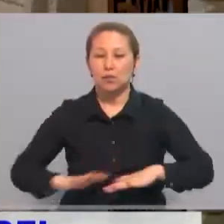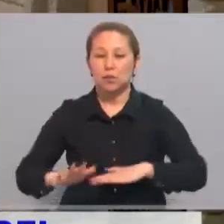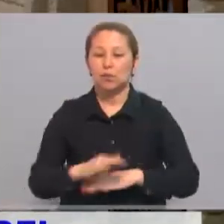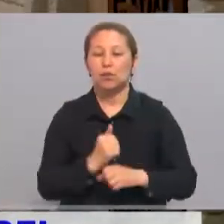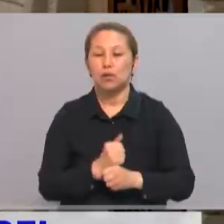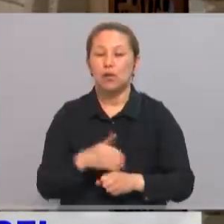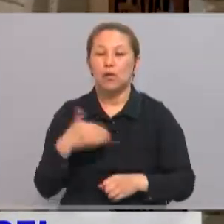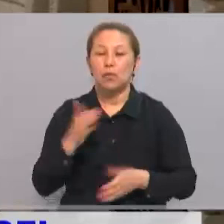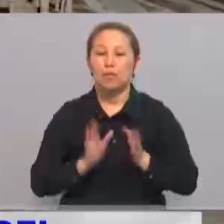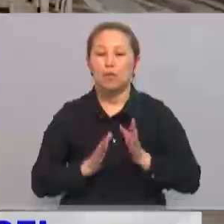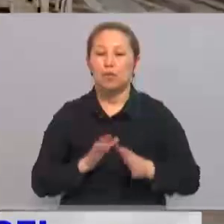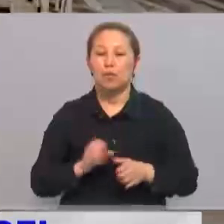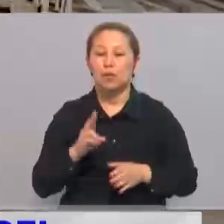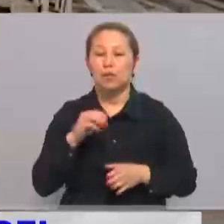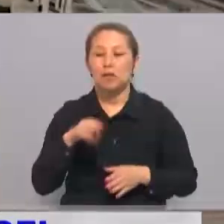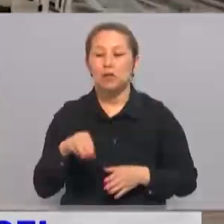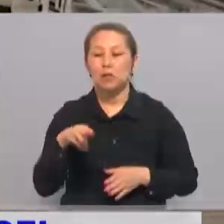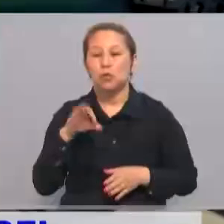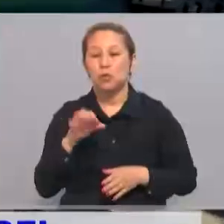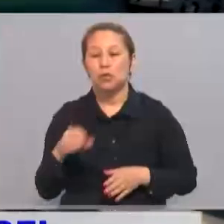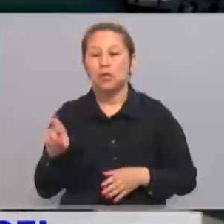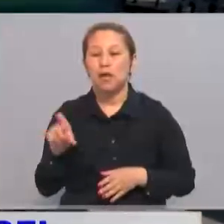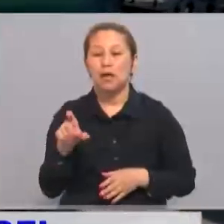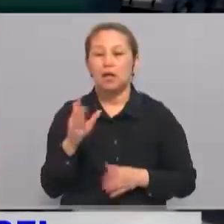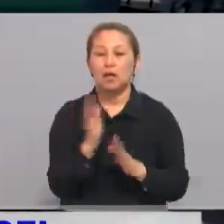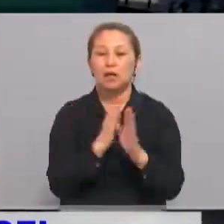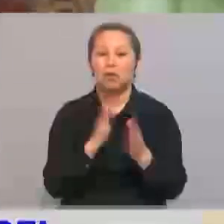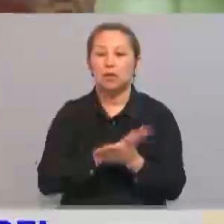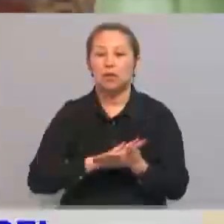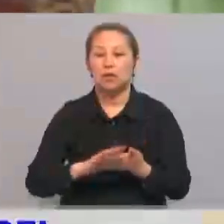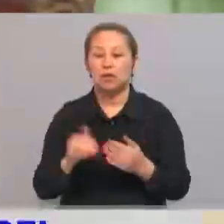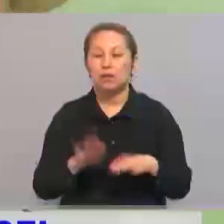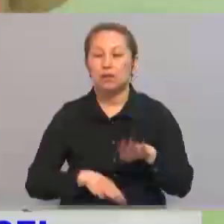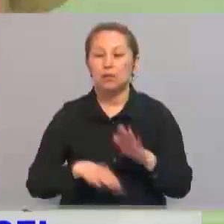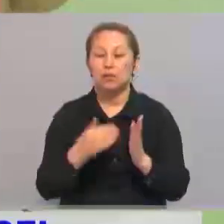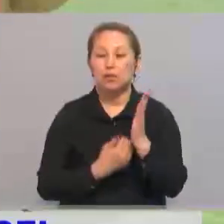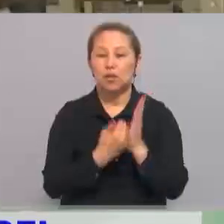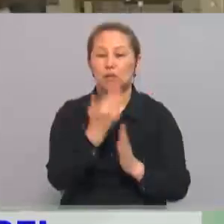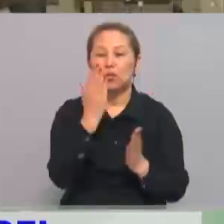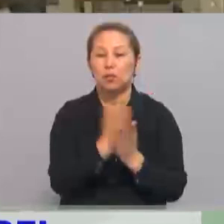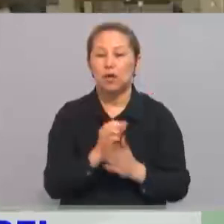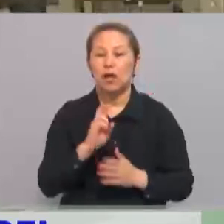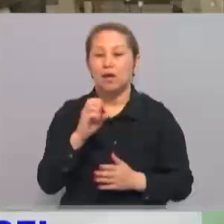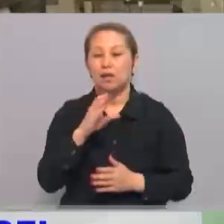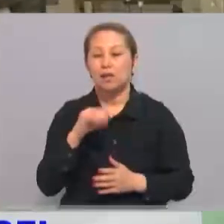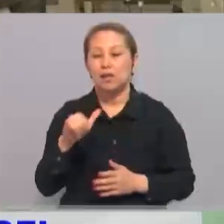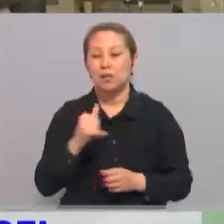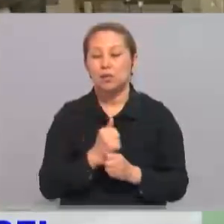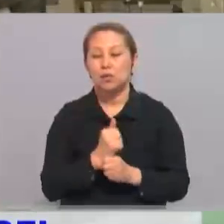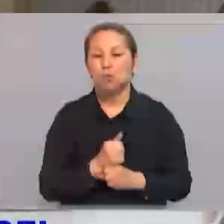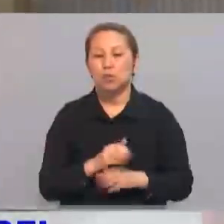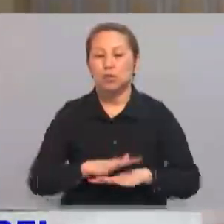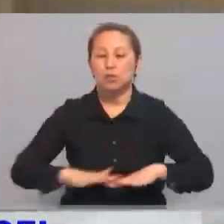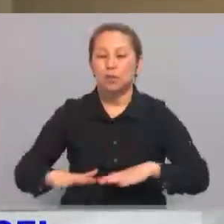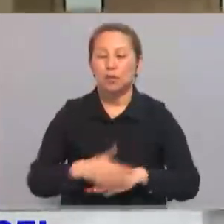туризмі, Түлкібас, Төле би, Қазығұрт аудандарында экологиялық туризм түрлері қарқынды дамып келеді. Қасқасу туристік рекреациялық